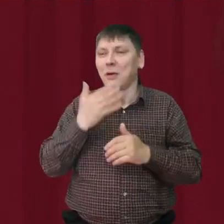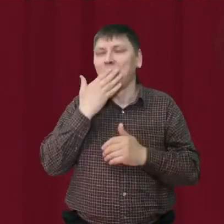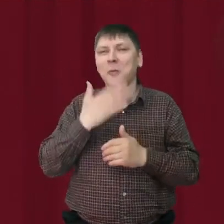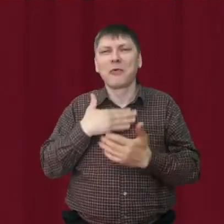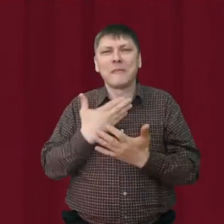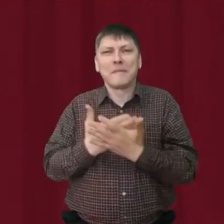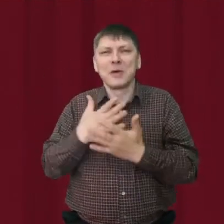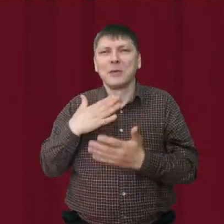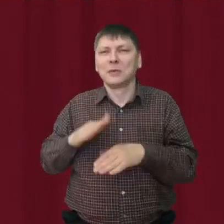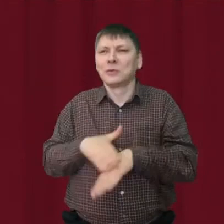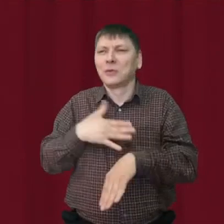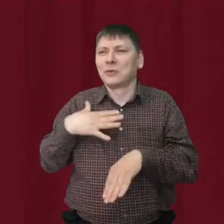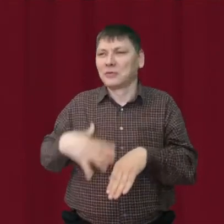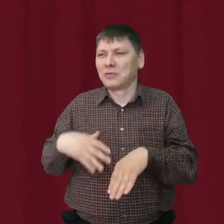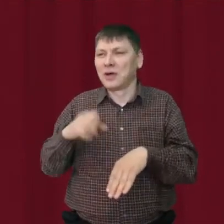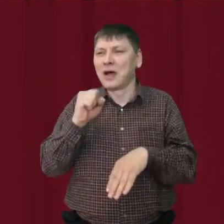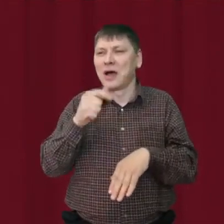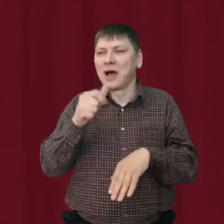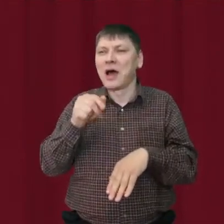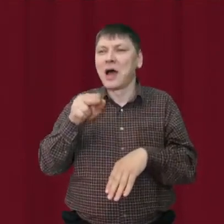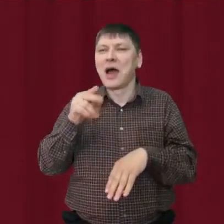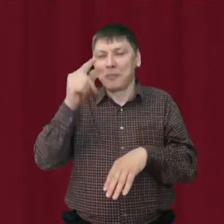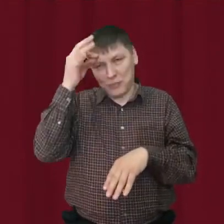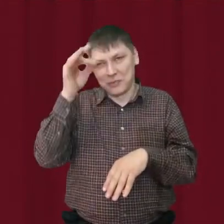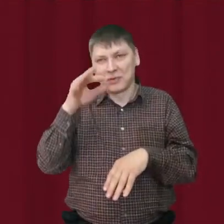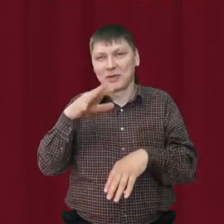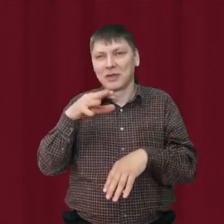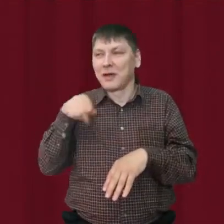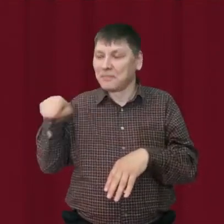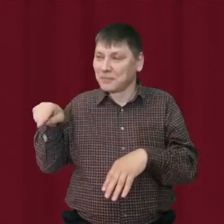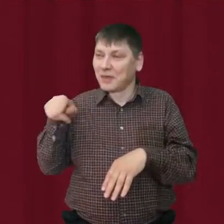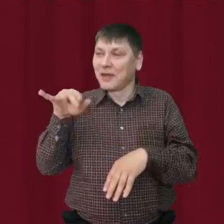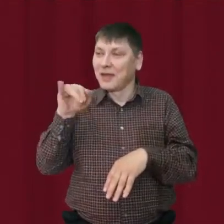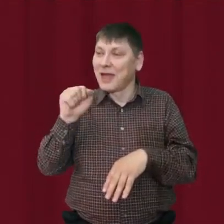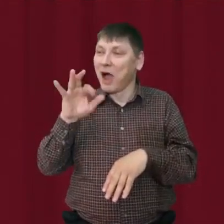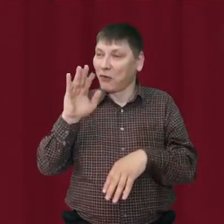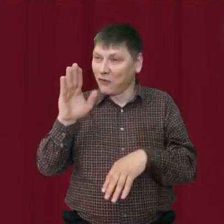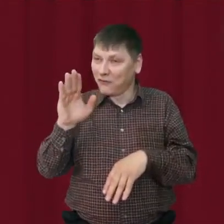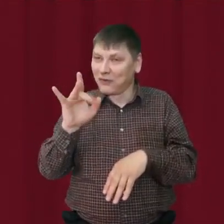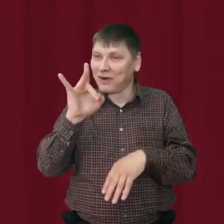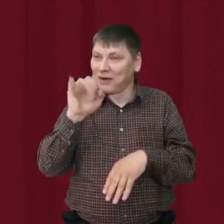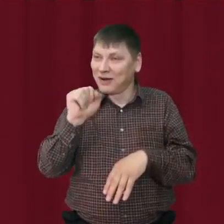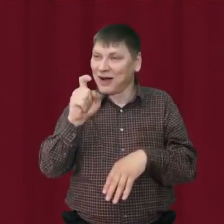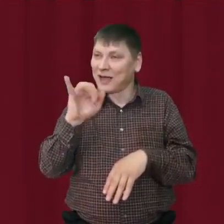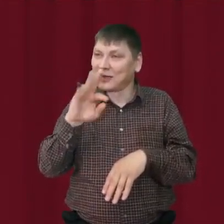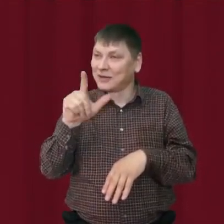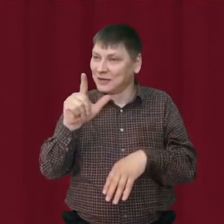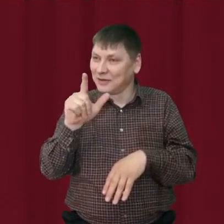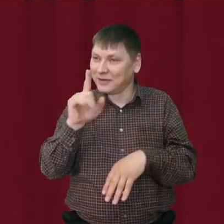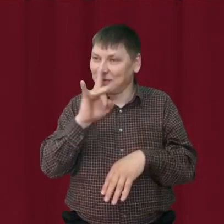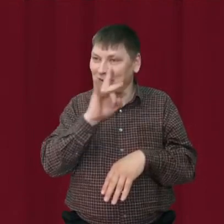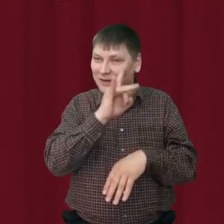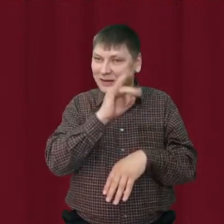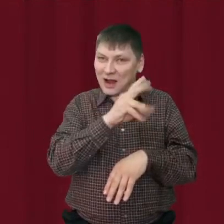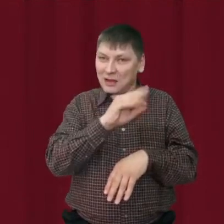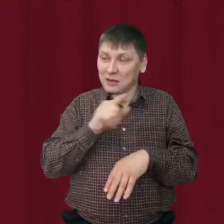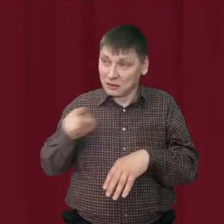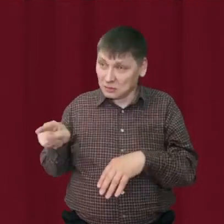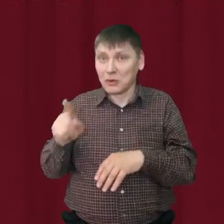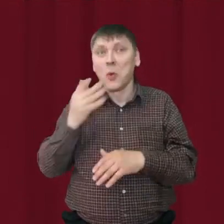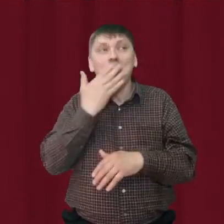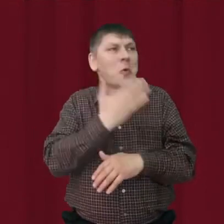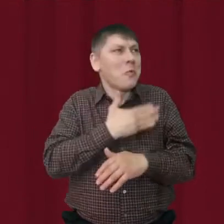любви может быть, например, любовь Иакова к Рахиле. Он ее полюбил сразу, но ему нужно было 7 лет